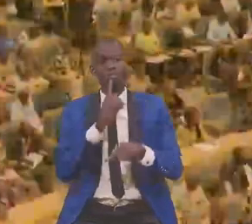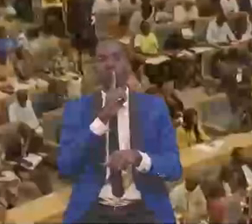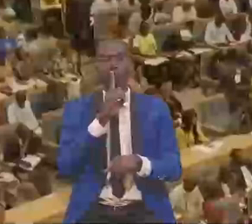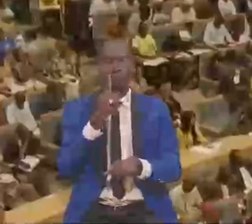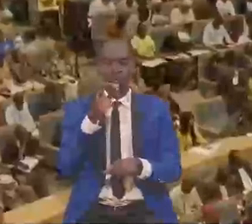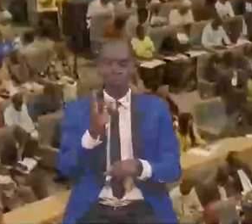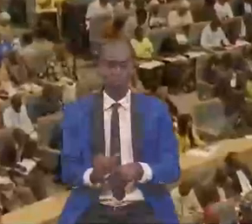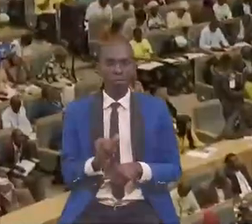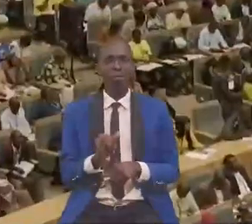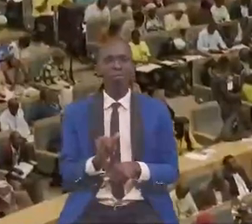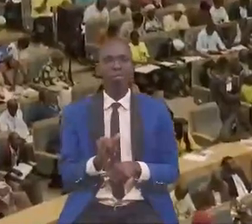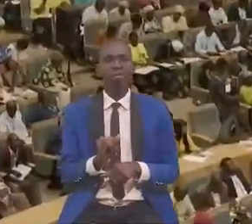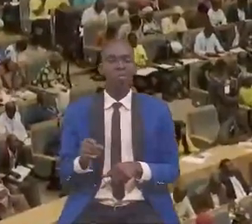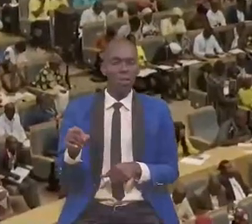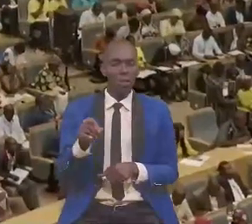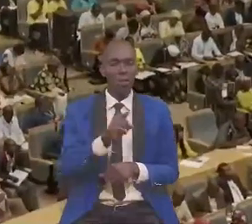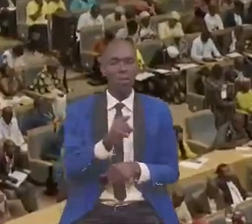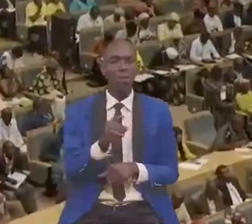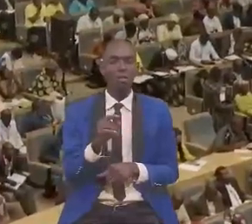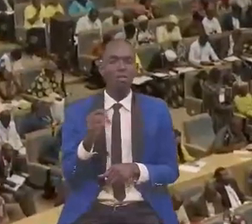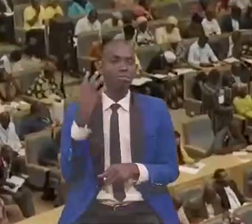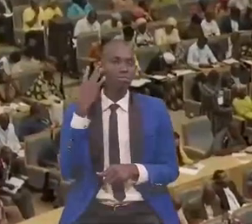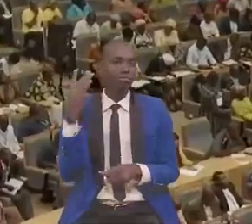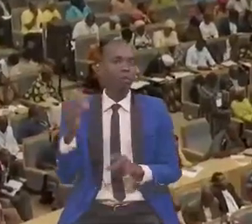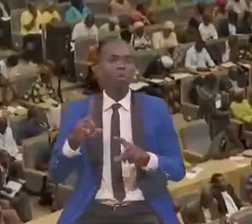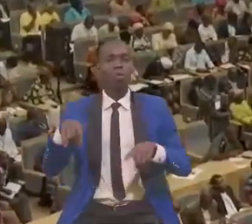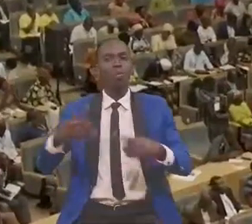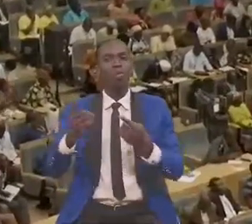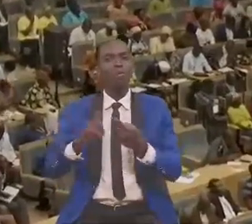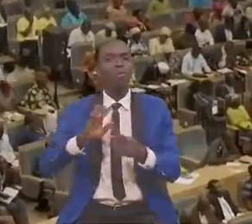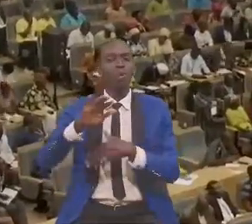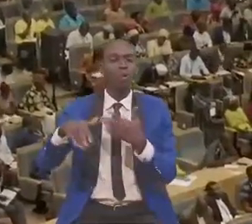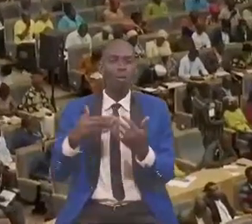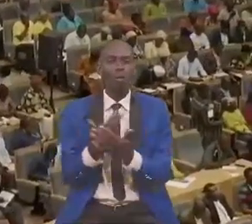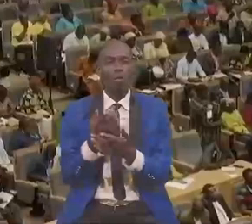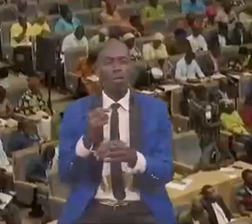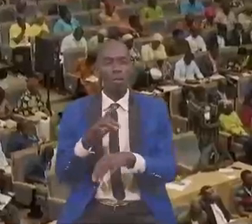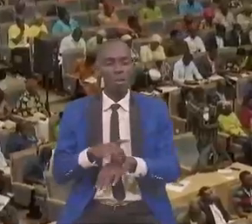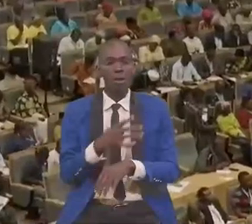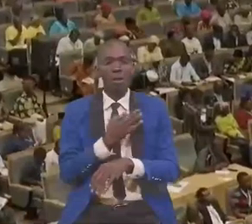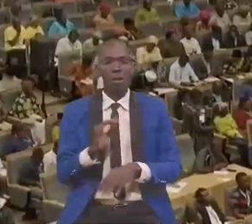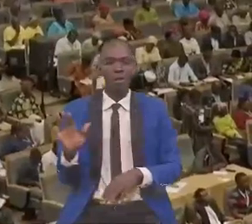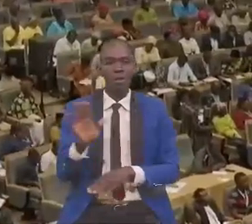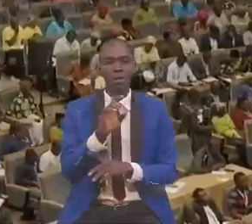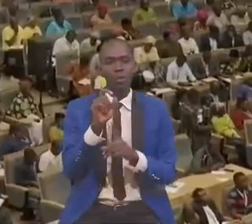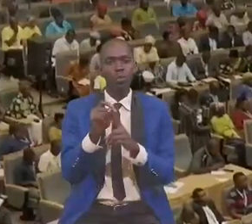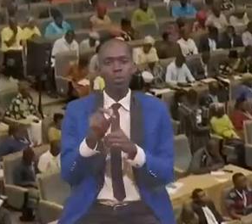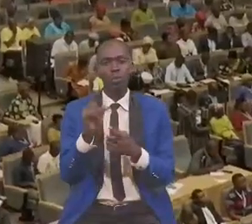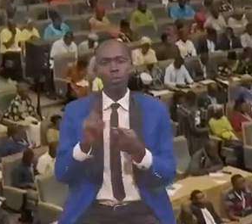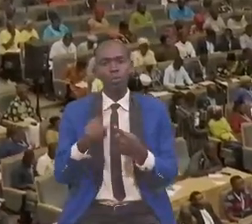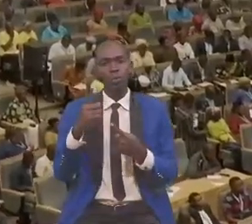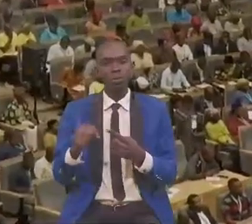Certainement, leur voix est allée par toute la terre et leur parole jusqu'aux extrémités du